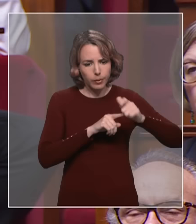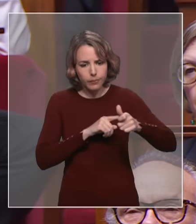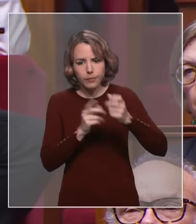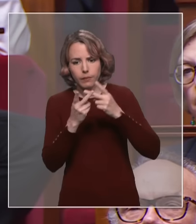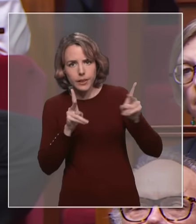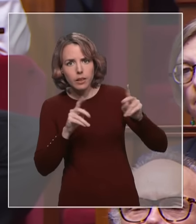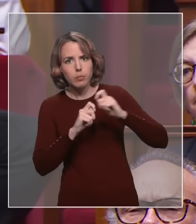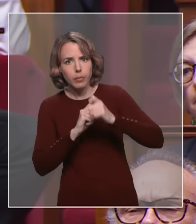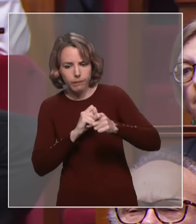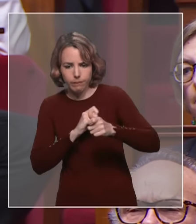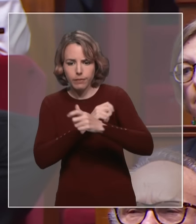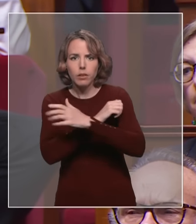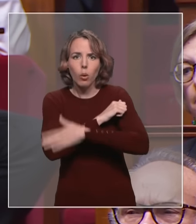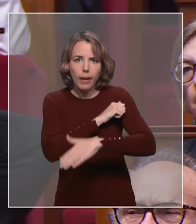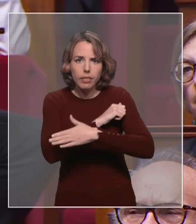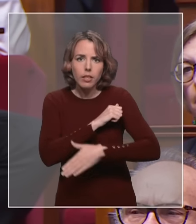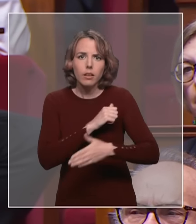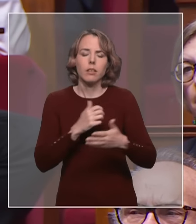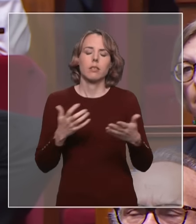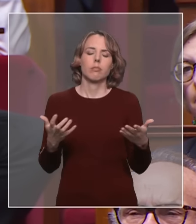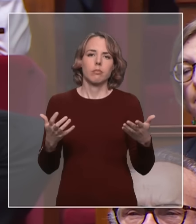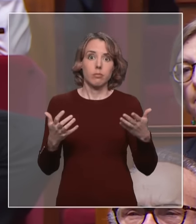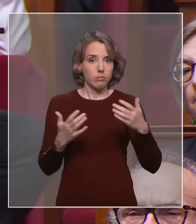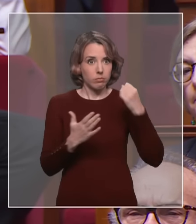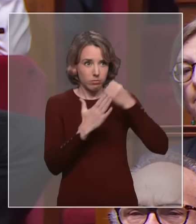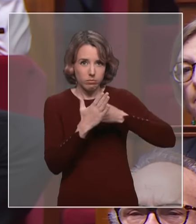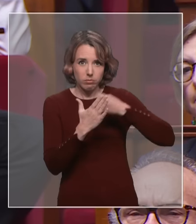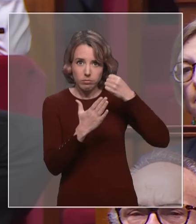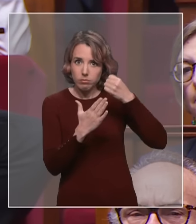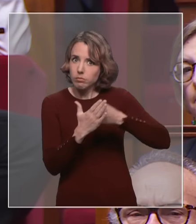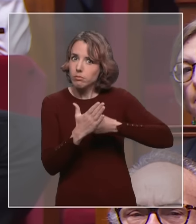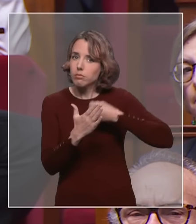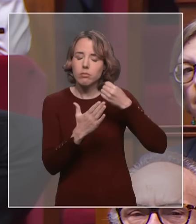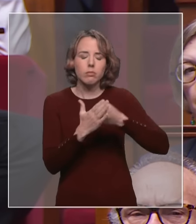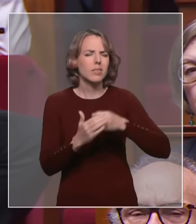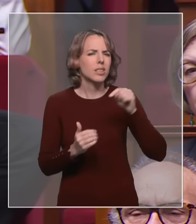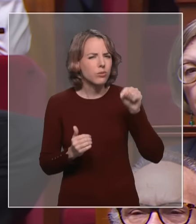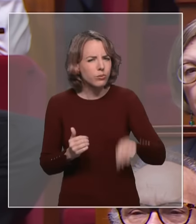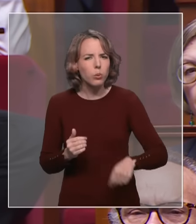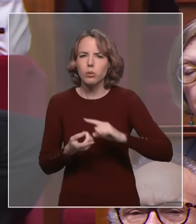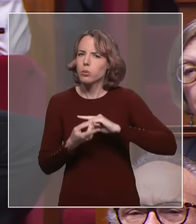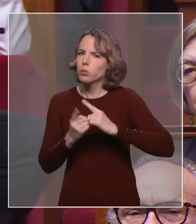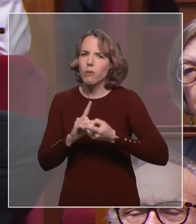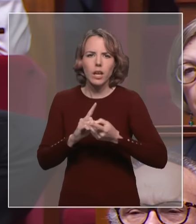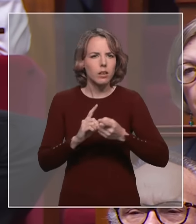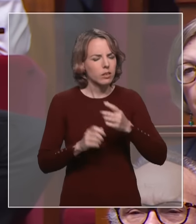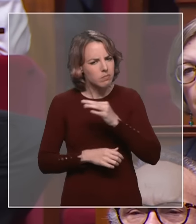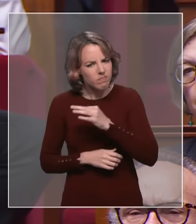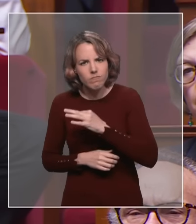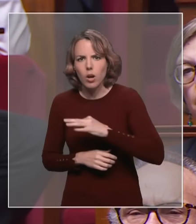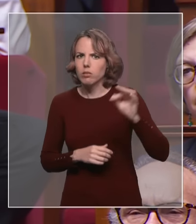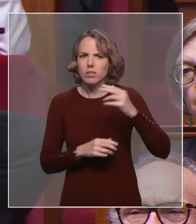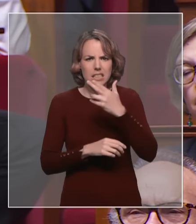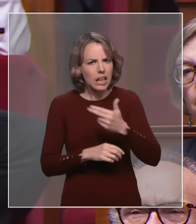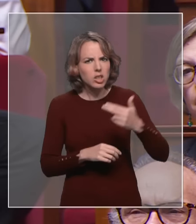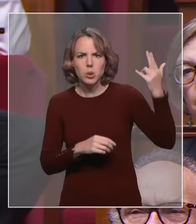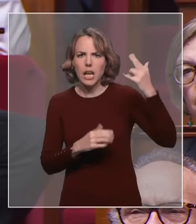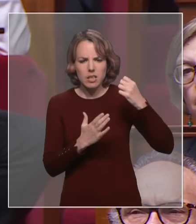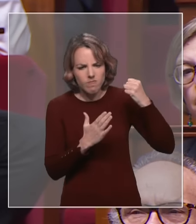plus décomplexée, la lutte contre le narcotrafic doit devenir une cause nationale qui peut nous unir. Il